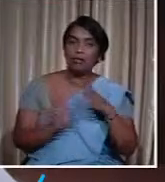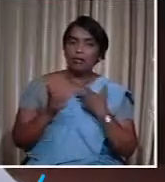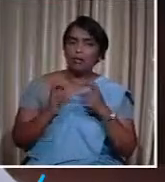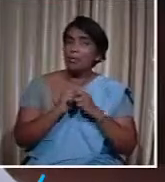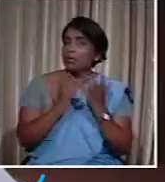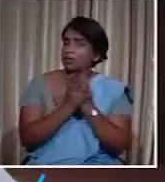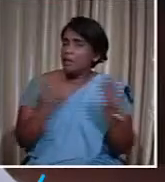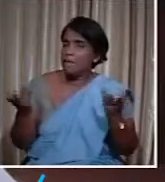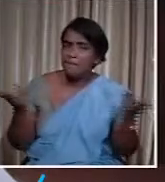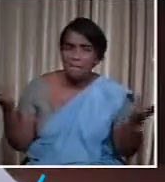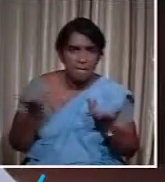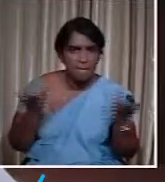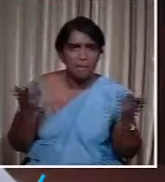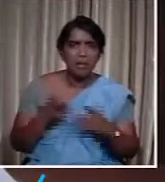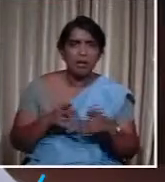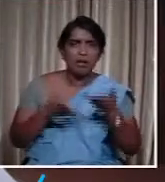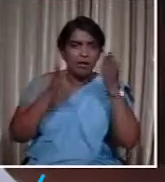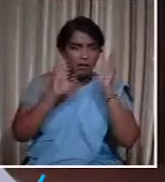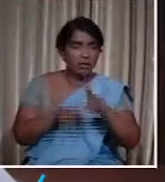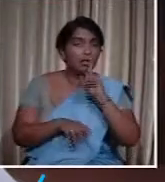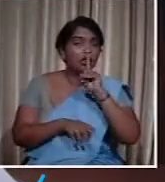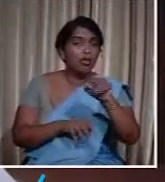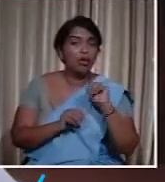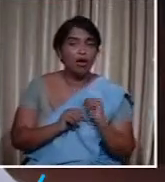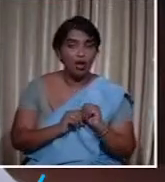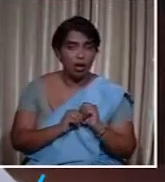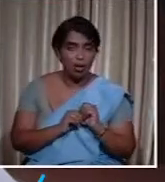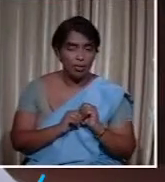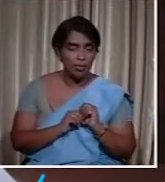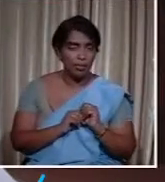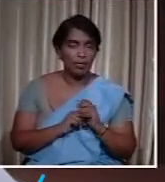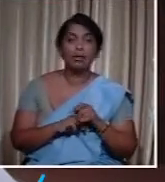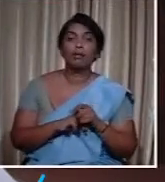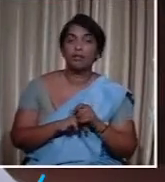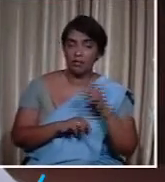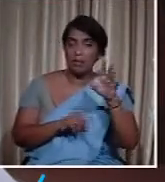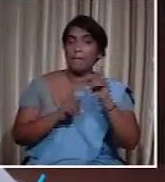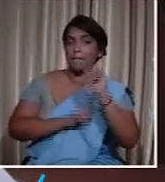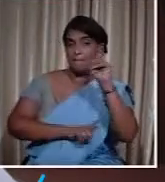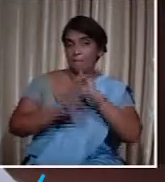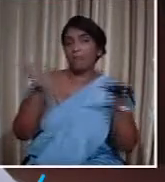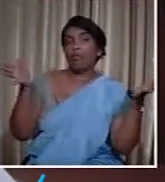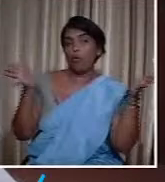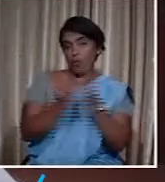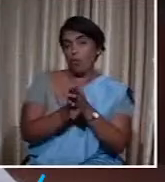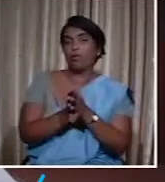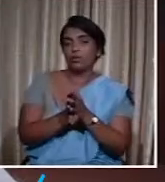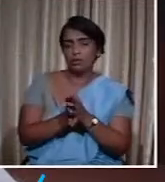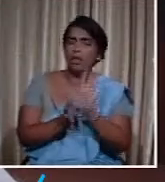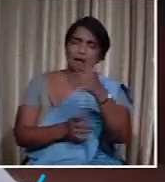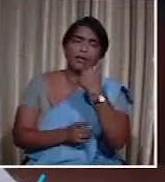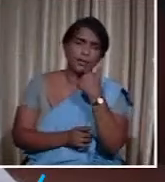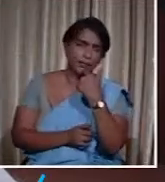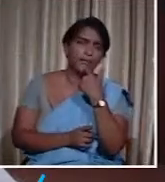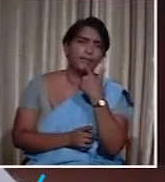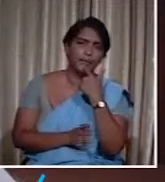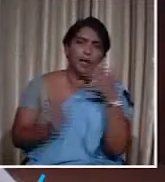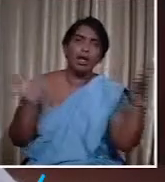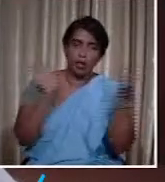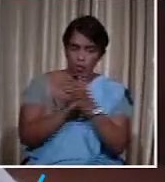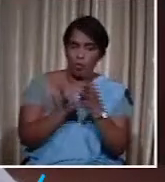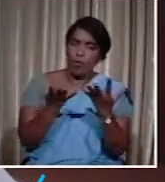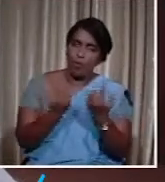නැහැ. ඔබතුමා අවසාන වශයෙන් කිව්වේ මොකද්ද? මේ සඳහා පාර්ලිමේන්තුව ඔක්කොම එකතු වෙන්න ඕන. ඔව්. එහෙම එකතුවක්